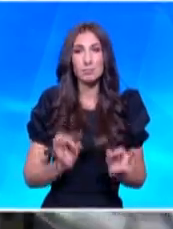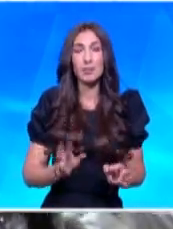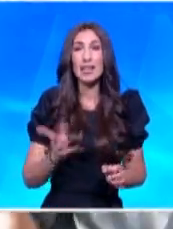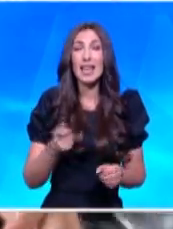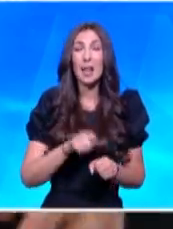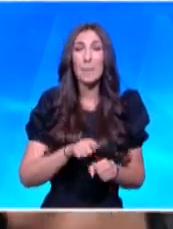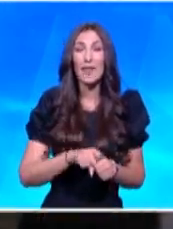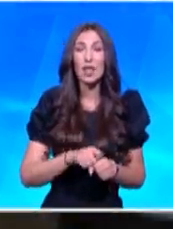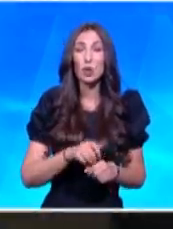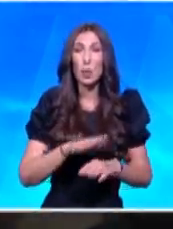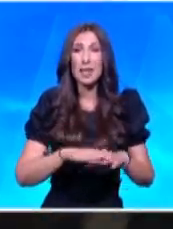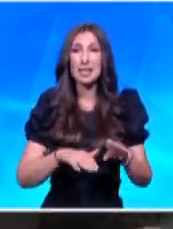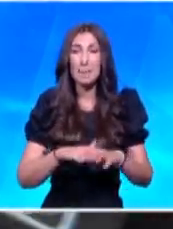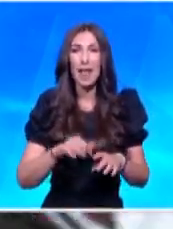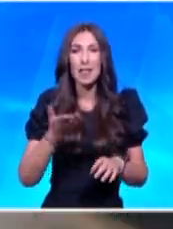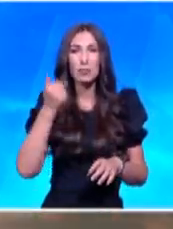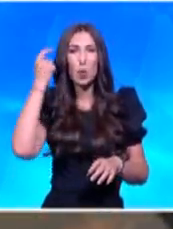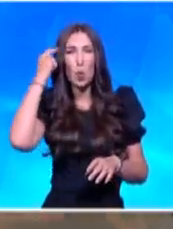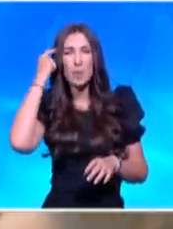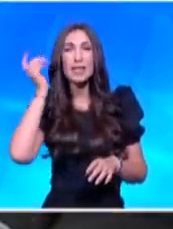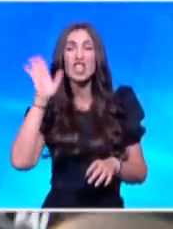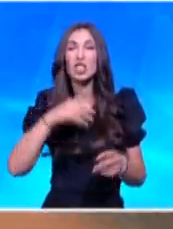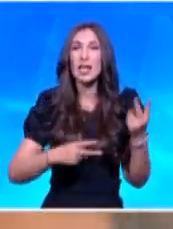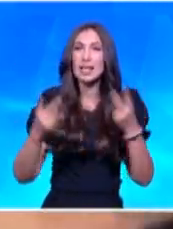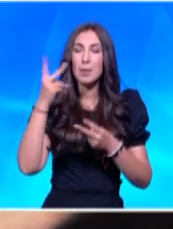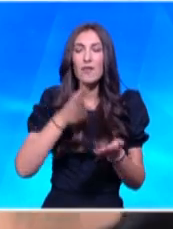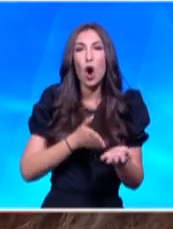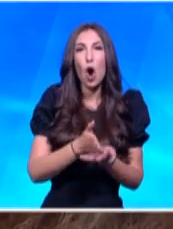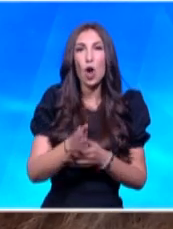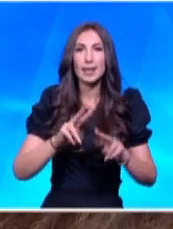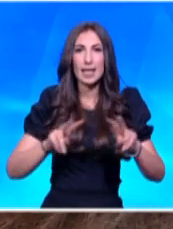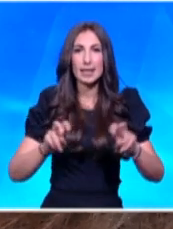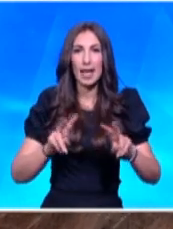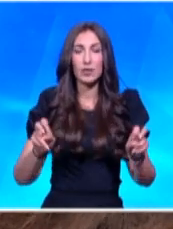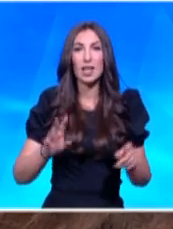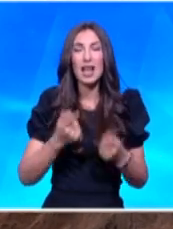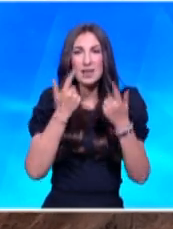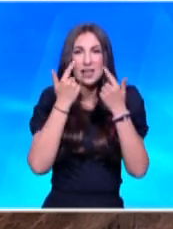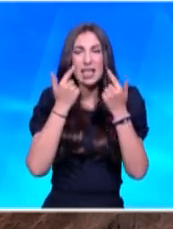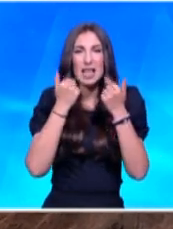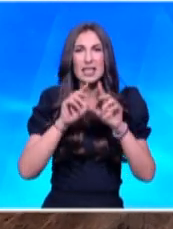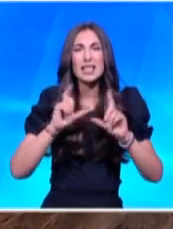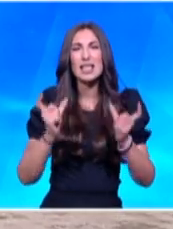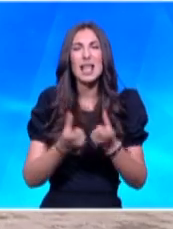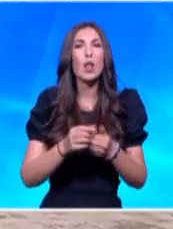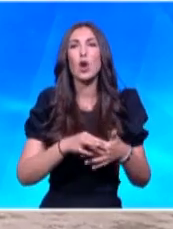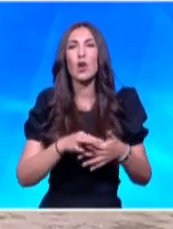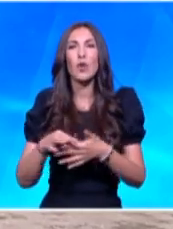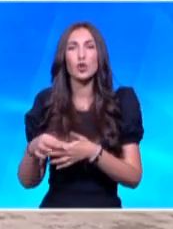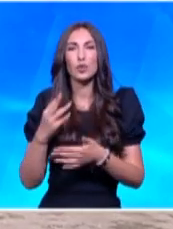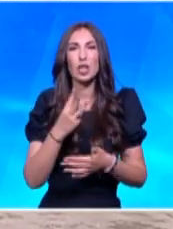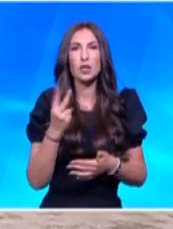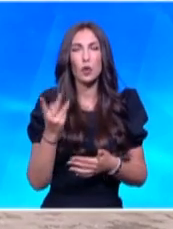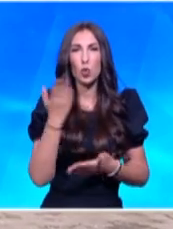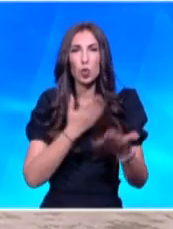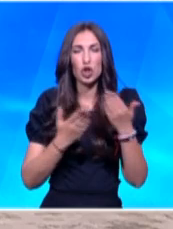извършеното престъпление е с евентуален умисъл, ще бъде установено в хода на разследването. А със сълзи в очите, цялото ръководство на 32-ро